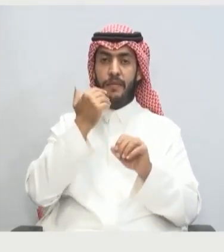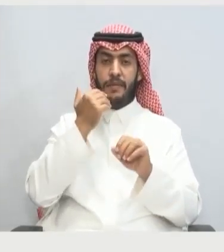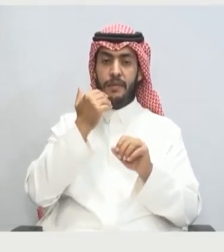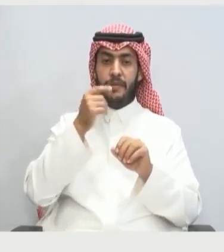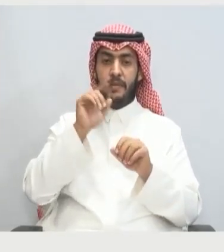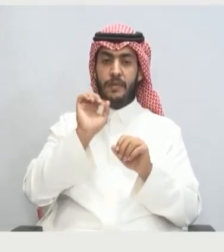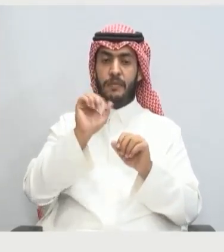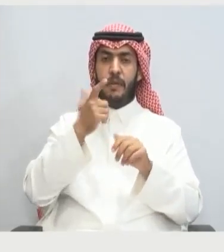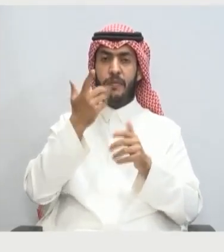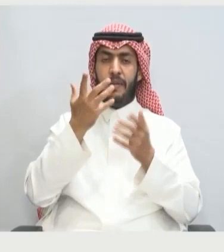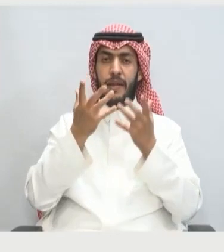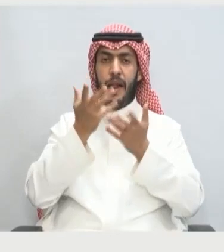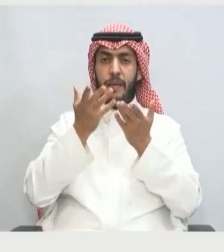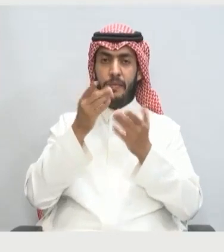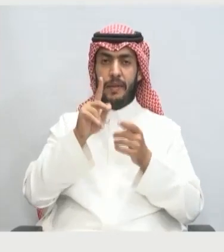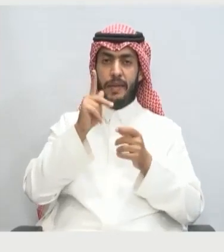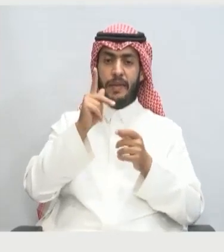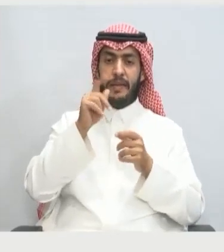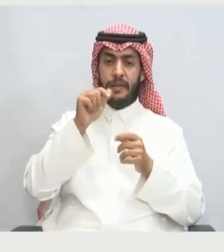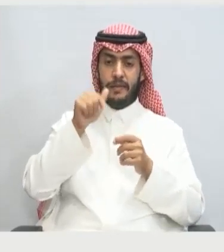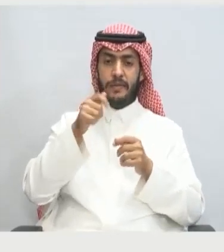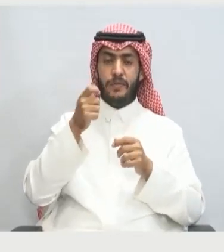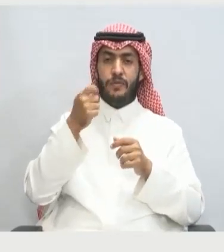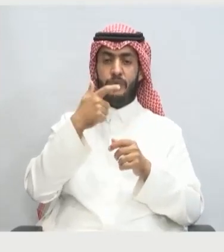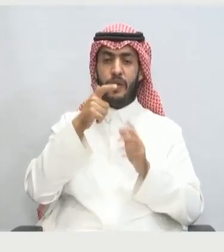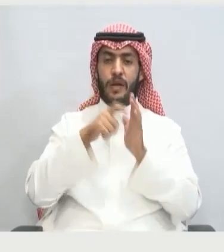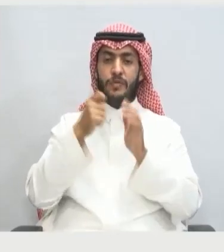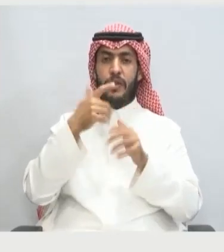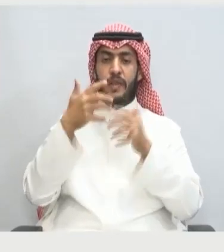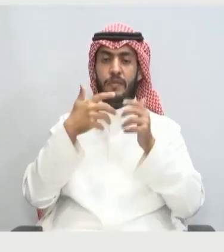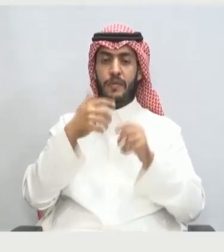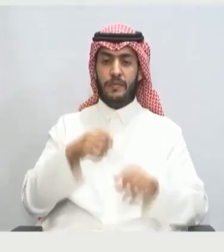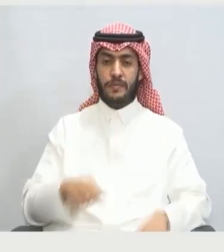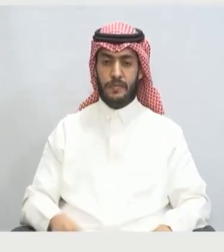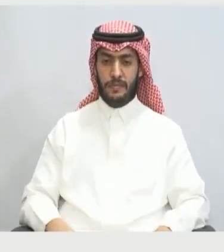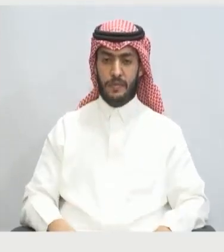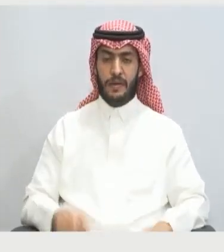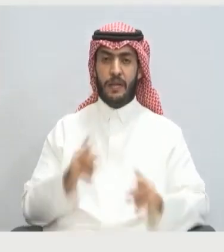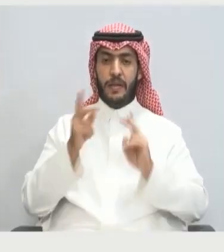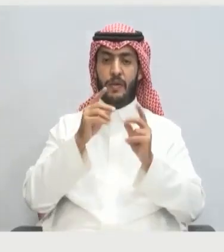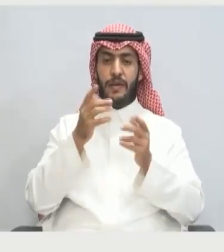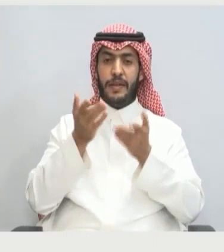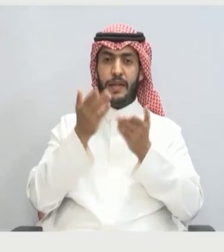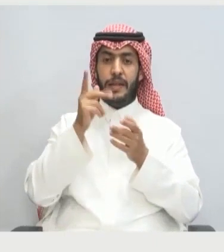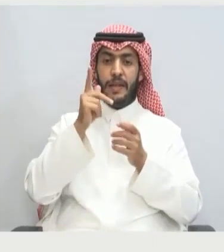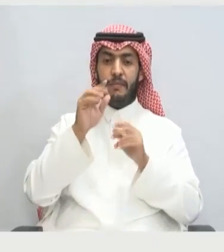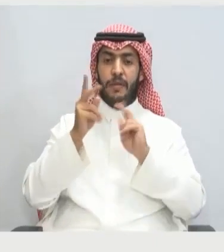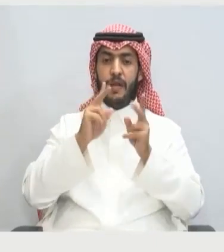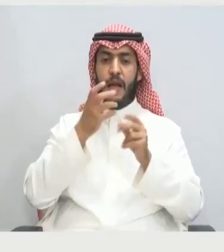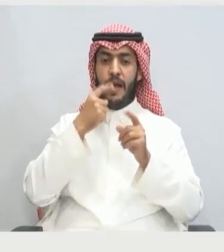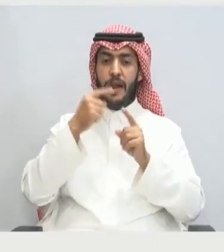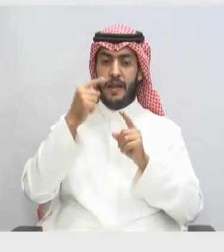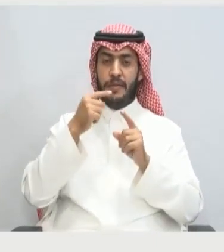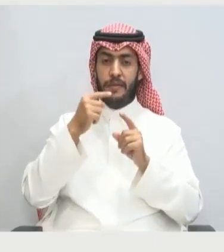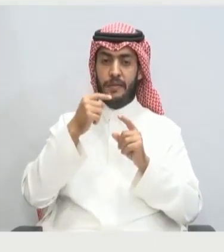وع على ما تدل قيمه الك في قانون سرعه التفاعل الكيميائي تتغير قيمه الك مع تغير درجه